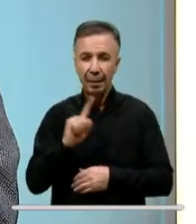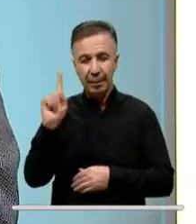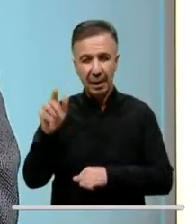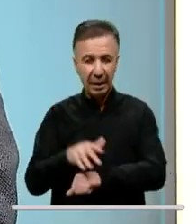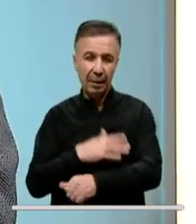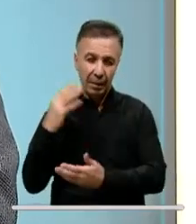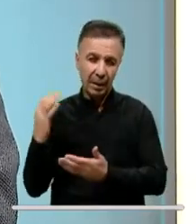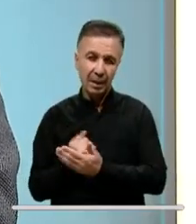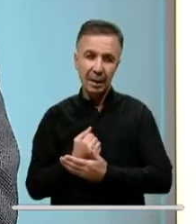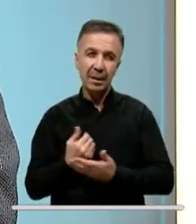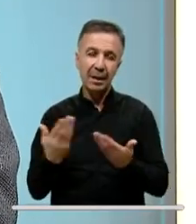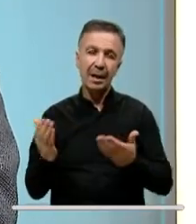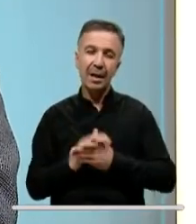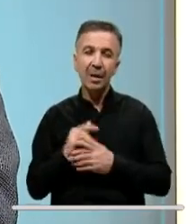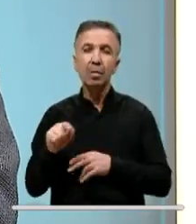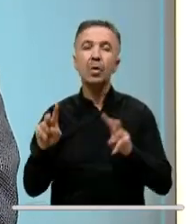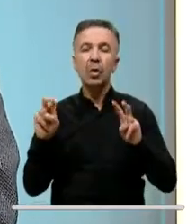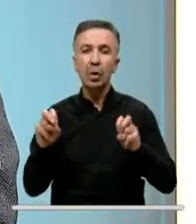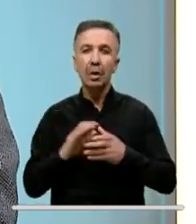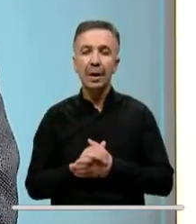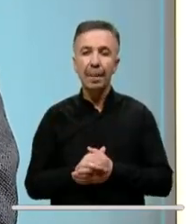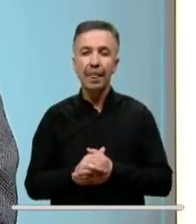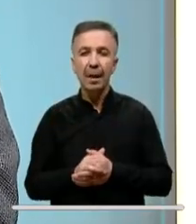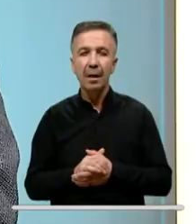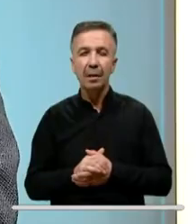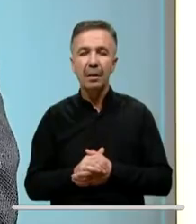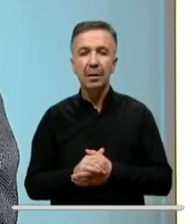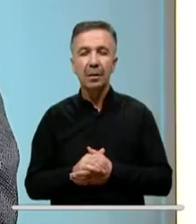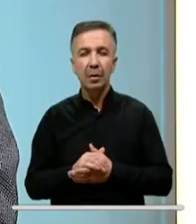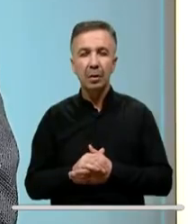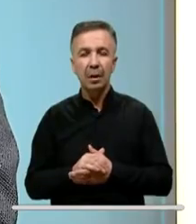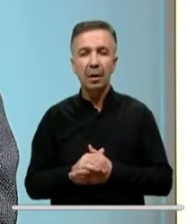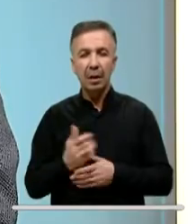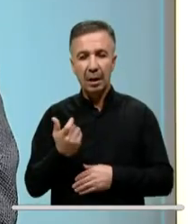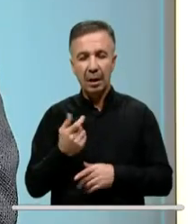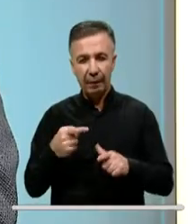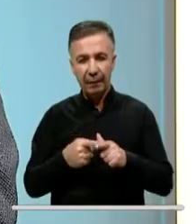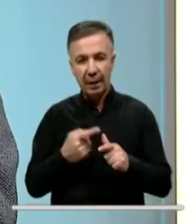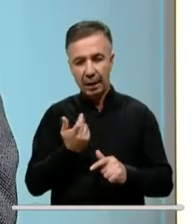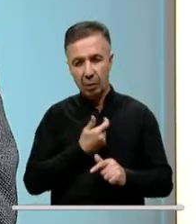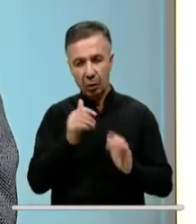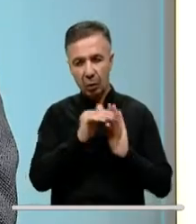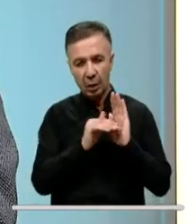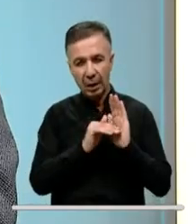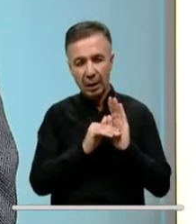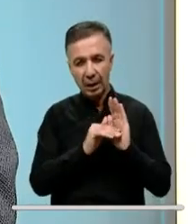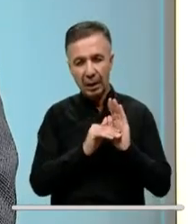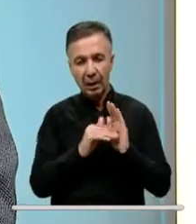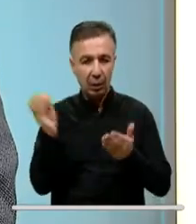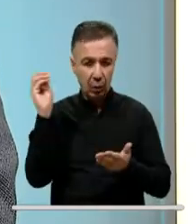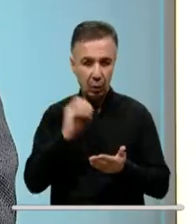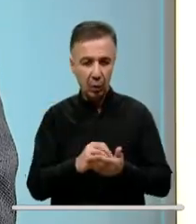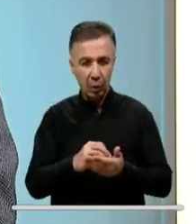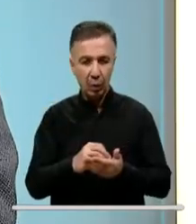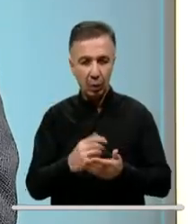yani bu noktada usulü fıkhın, yani fıkıh metodolojisinin, usulünün koymuş olduğu